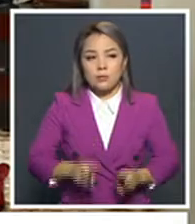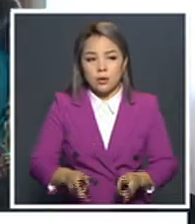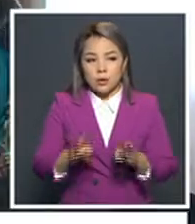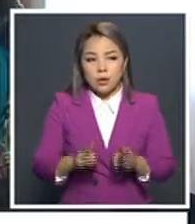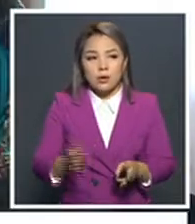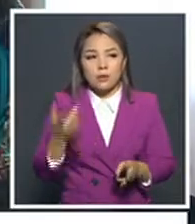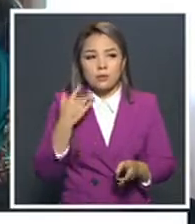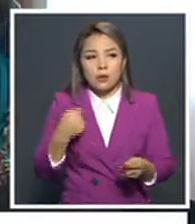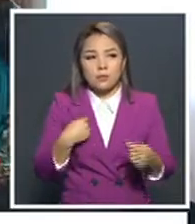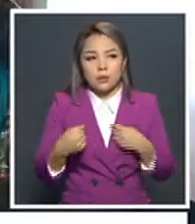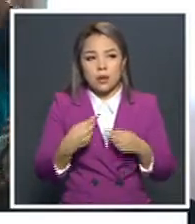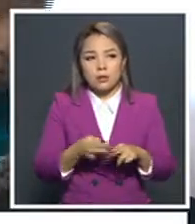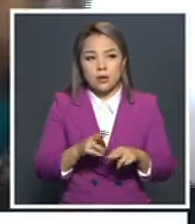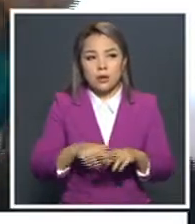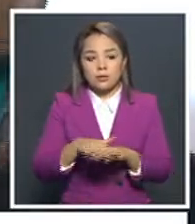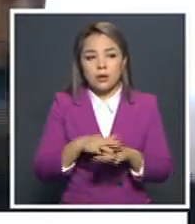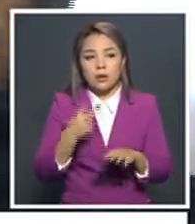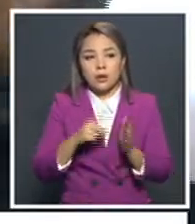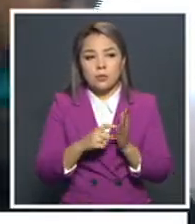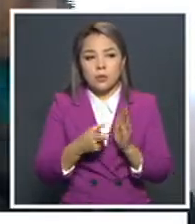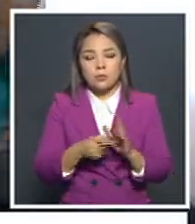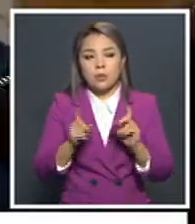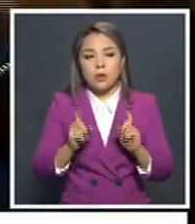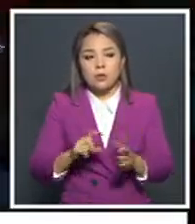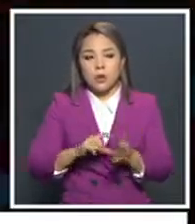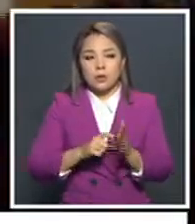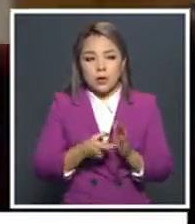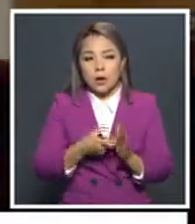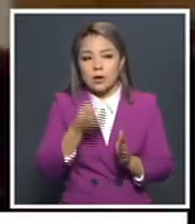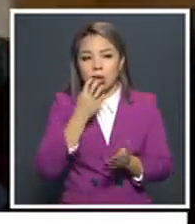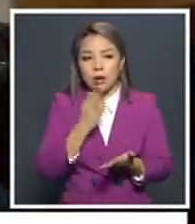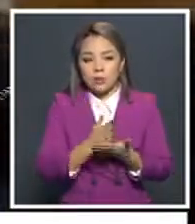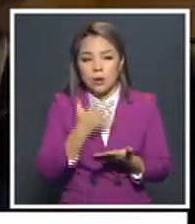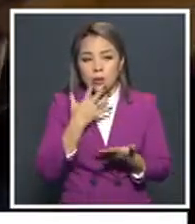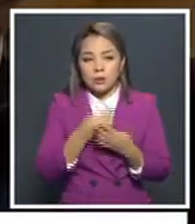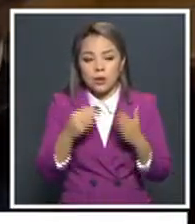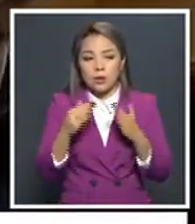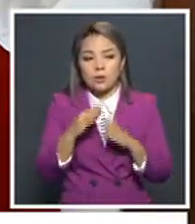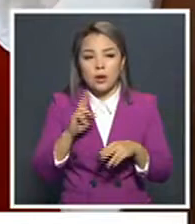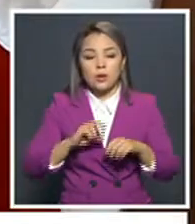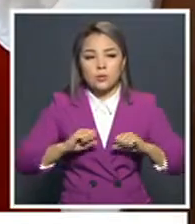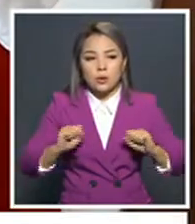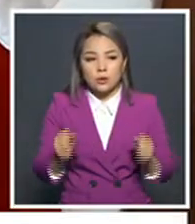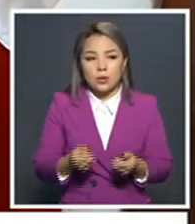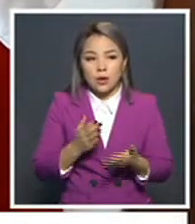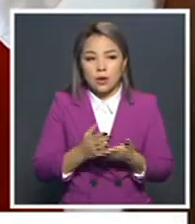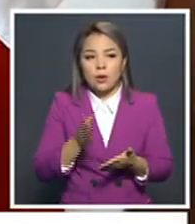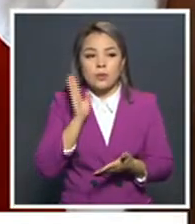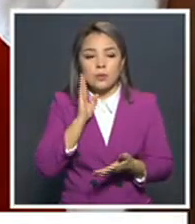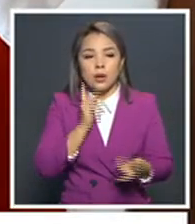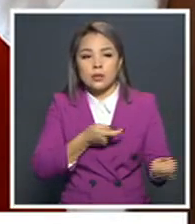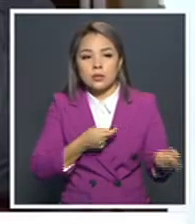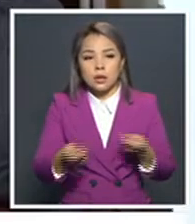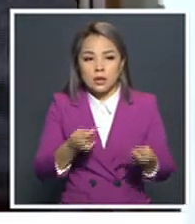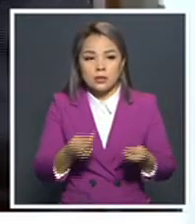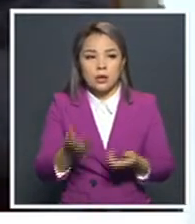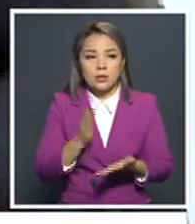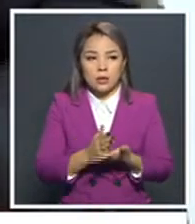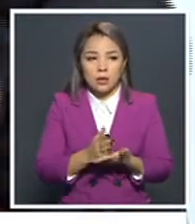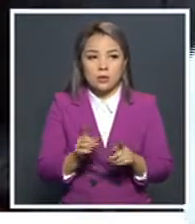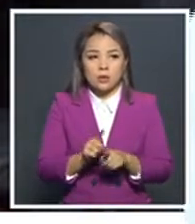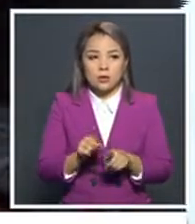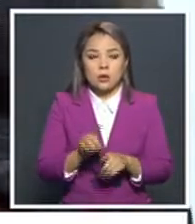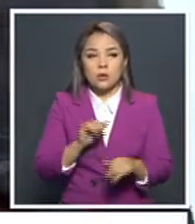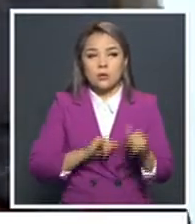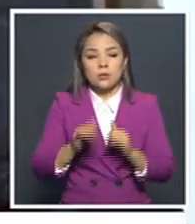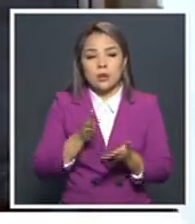шығарумен өтеді. Қоралы жан аяда 2 бөлмеге тығылуға мәжбүр. Соның өзінде баспана салқын, оның үстіне суды сырттан тасып ішеді. Ол басқа